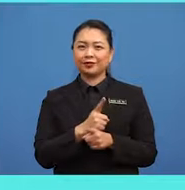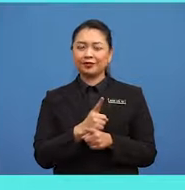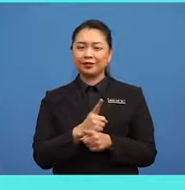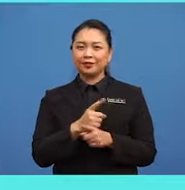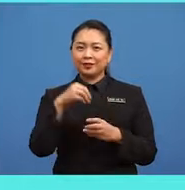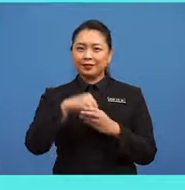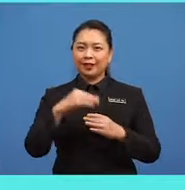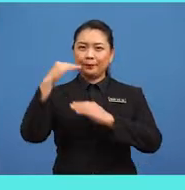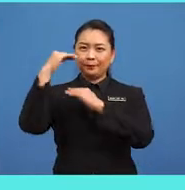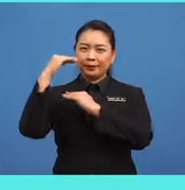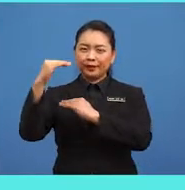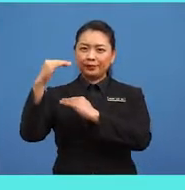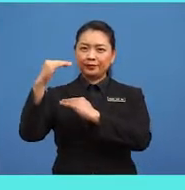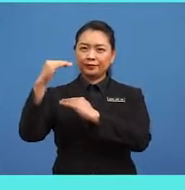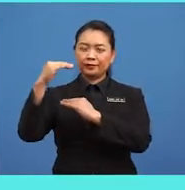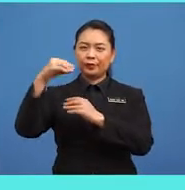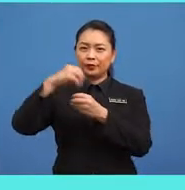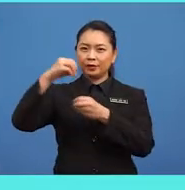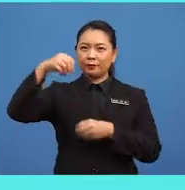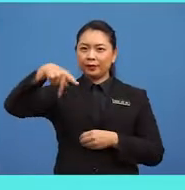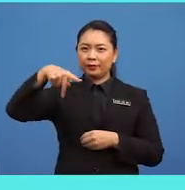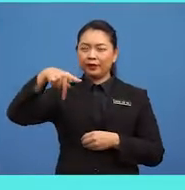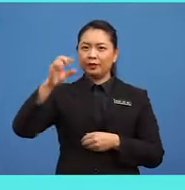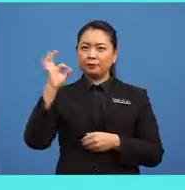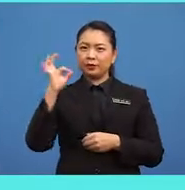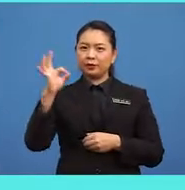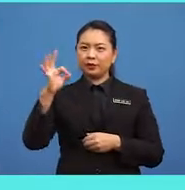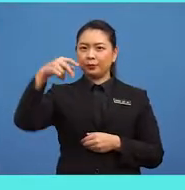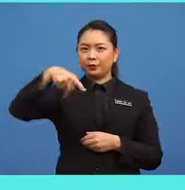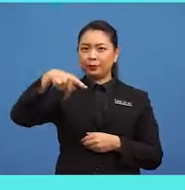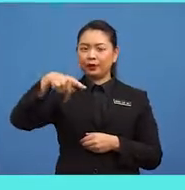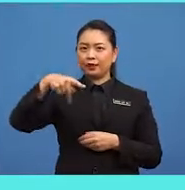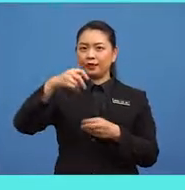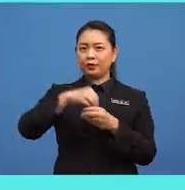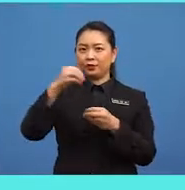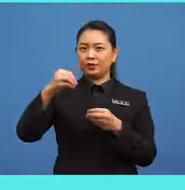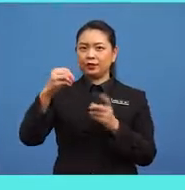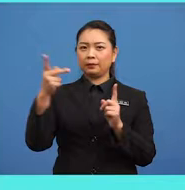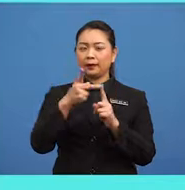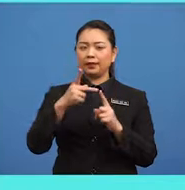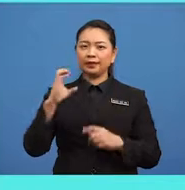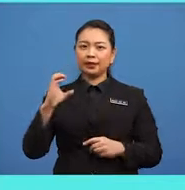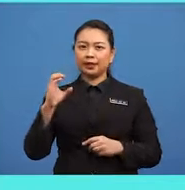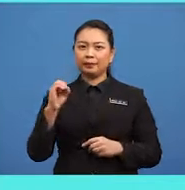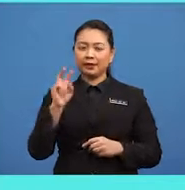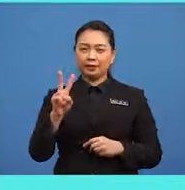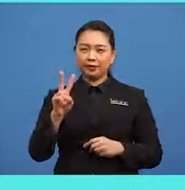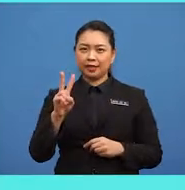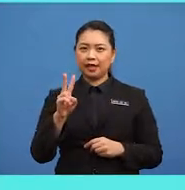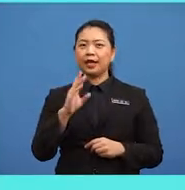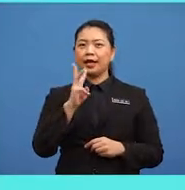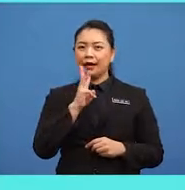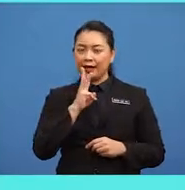tepat sekali. Dalam peringkat pengoksidaan piruvat, molekul piruvat dioksidakan